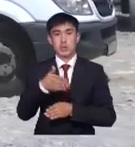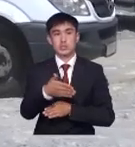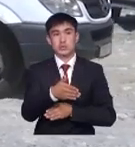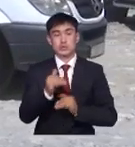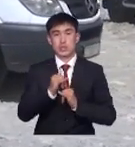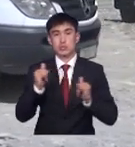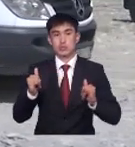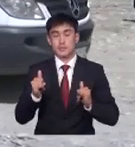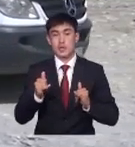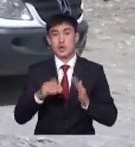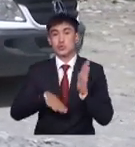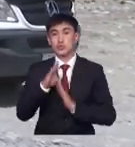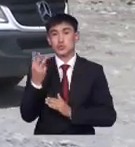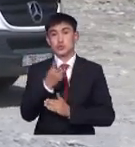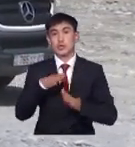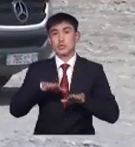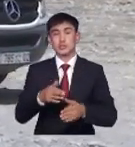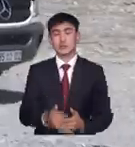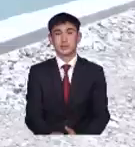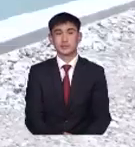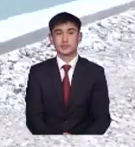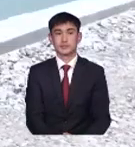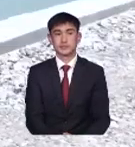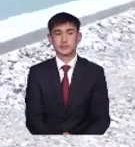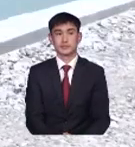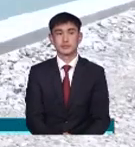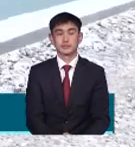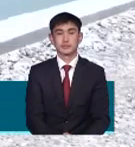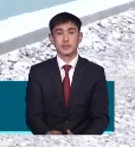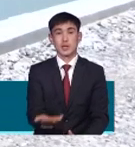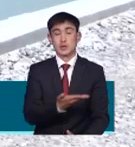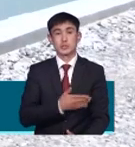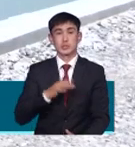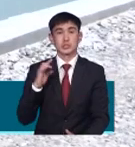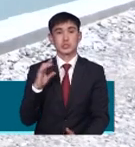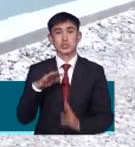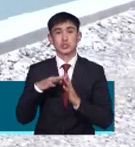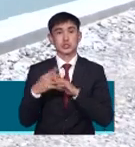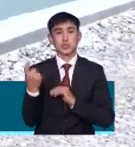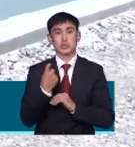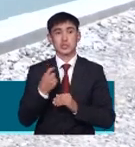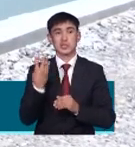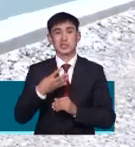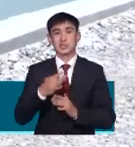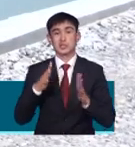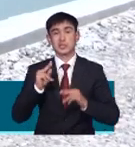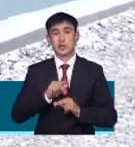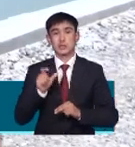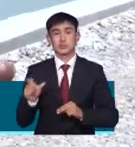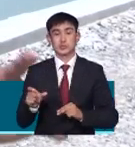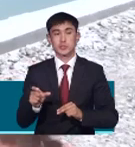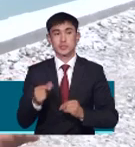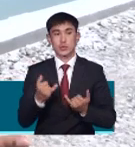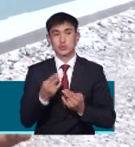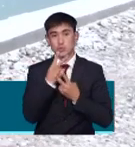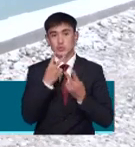шаруашылығын дамытуда үздік үштіктің қатарына кіреді. Қазіргі жағдайда біздің шаруашылықта 40-тан астам жұмыс адамы жұмыс істеп жатыр. Осы